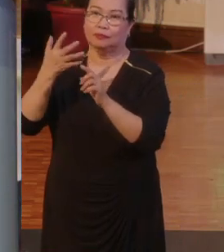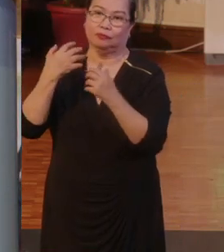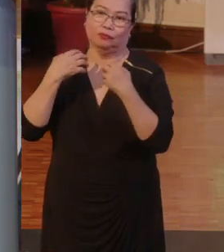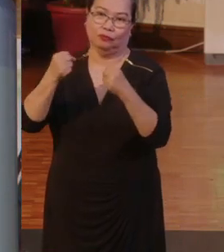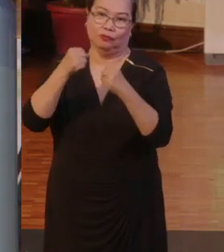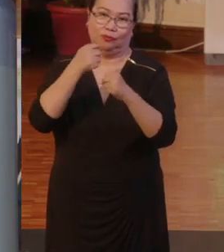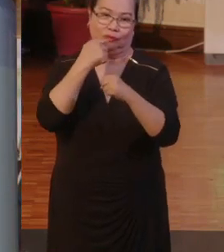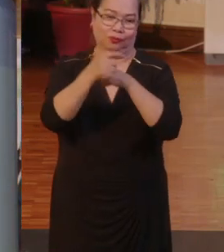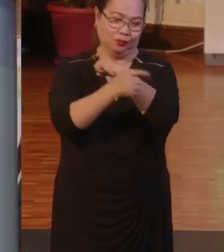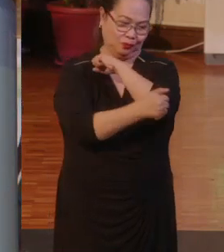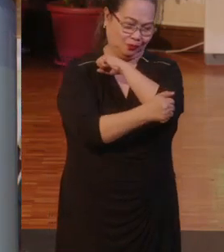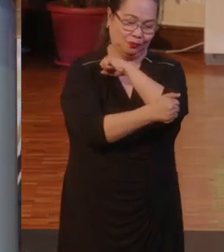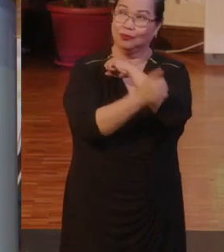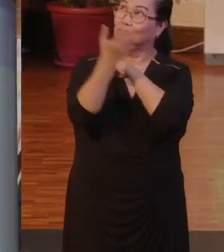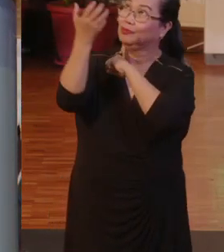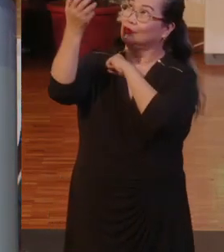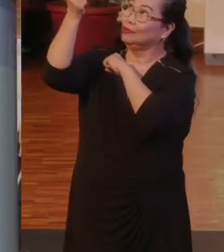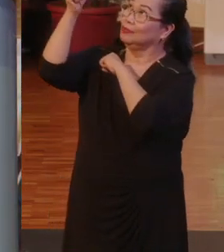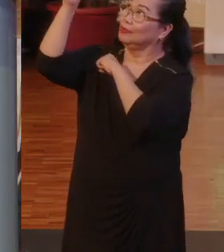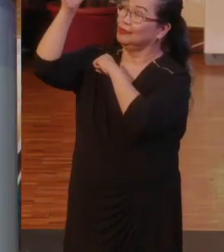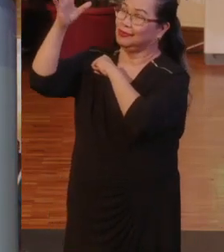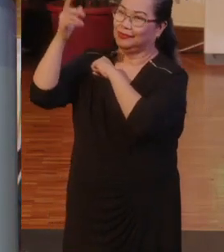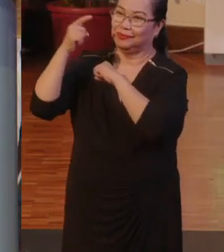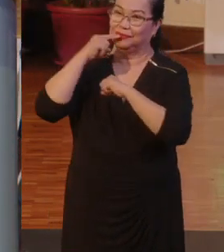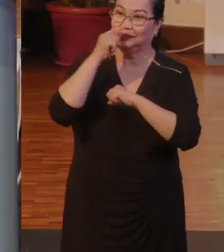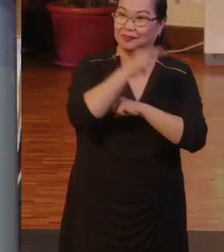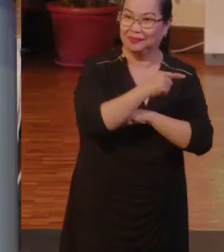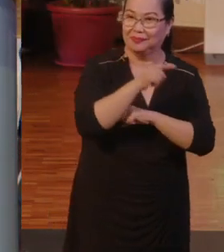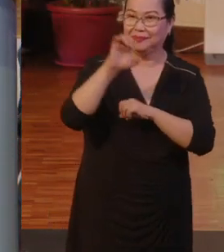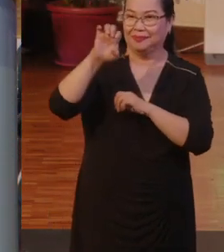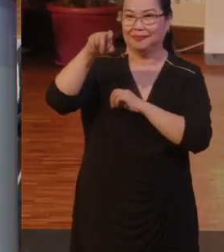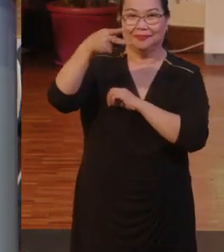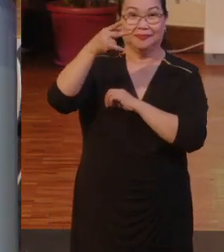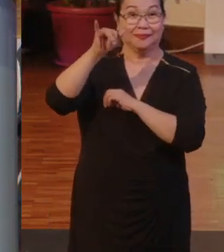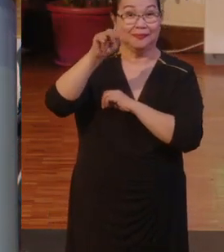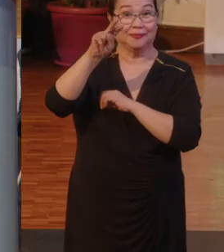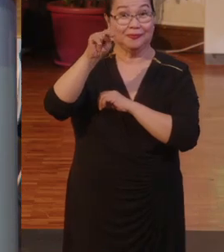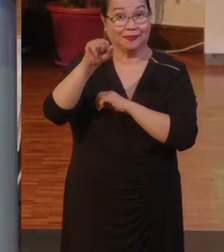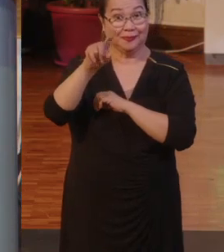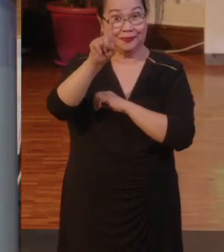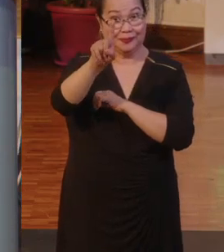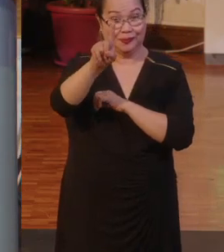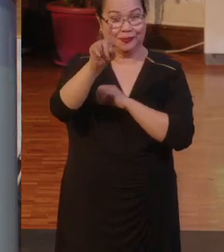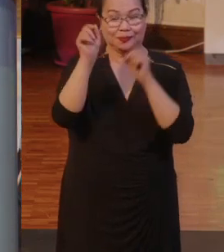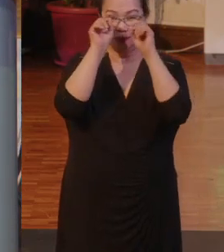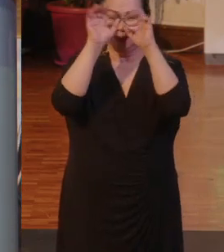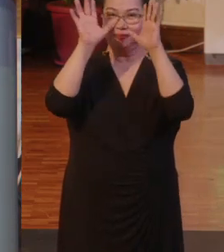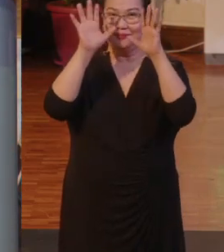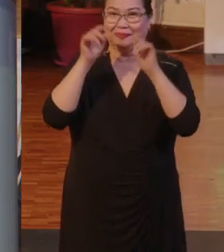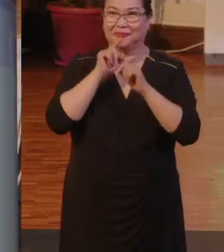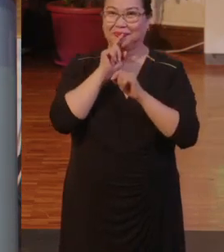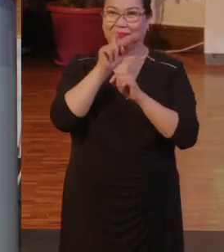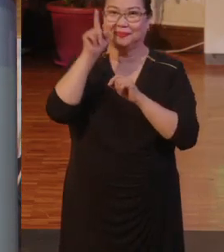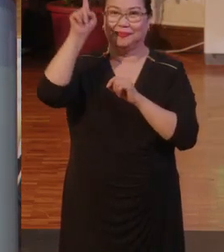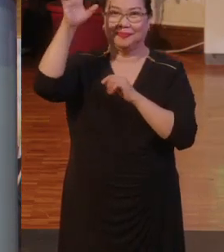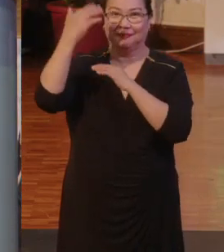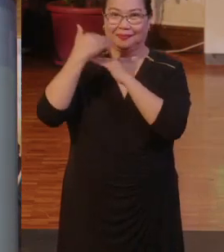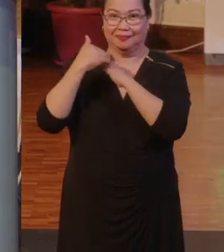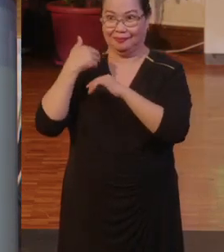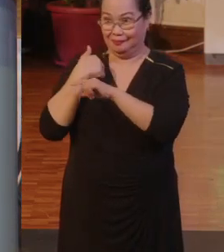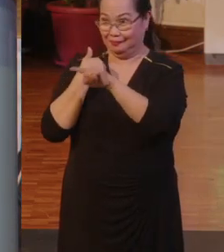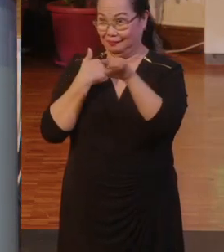kalakasan. Hindi po ba sabi sa Ephesians 1, kamangha-mangha ang kanyang pagtawag sa